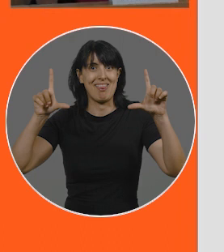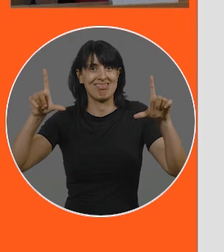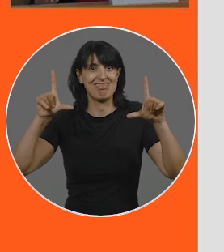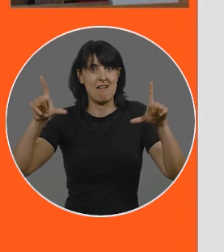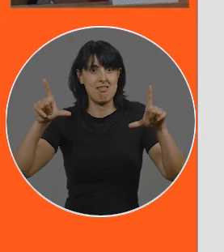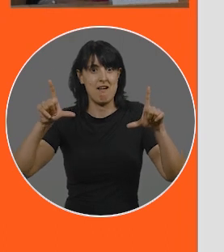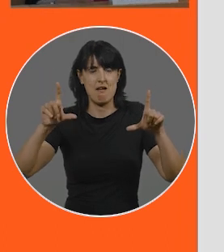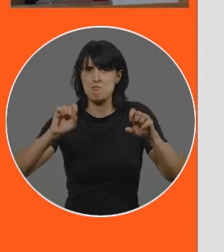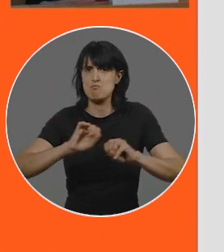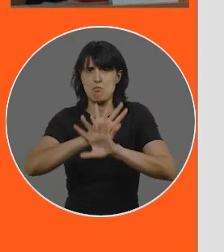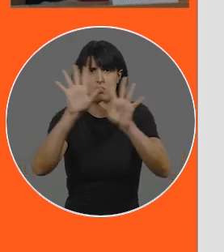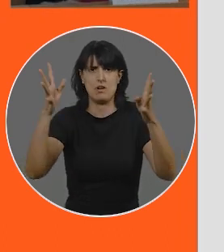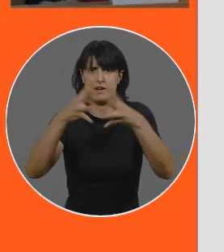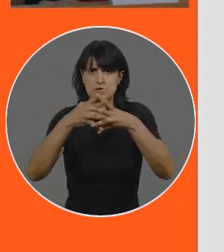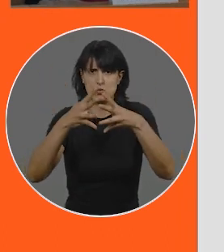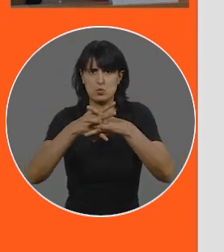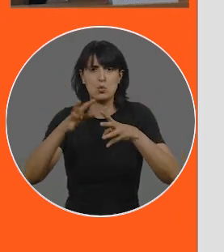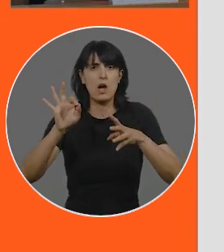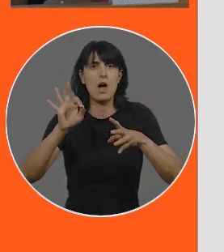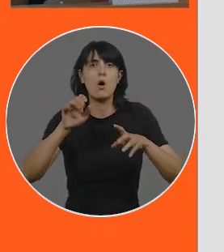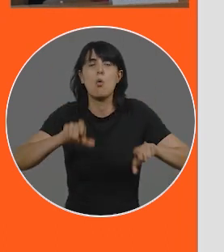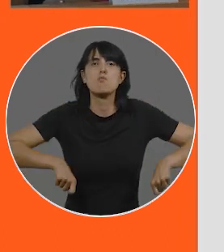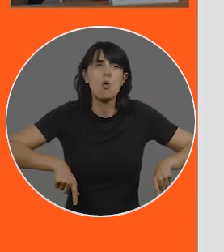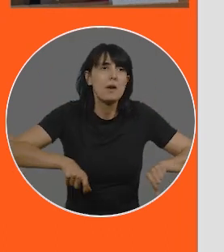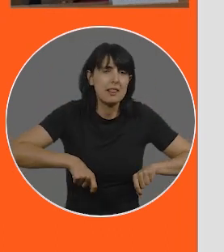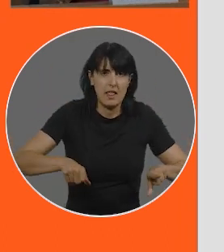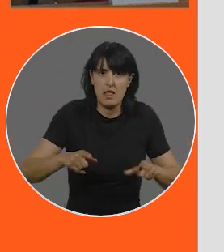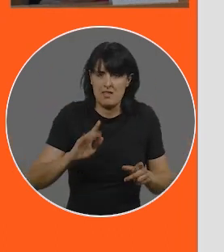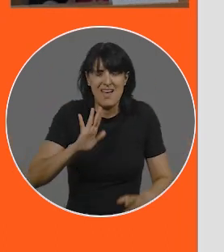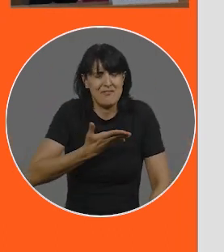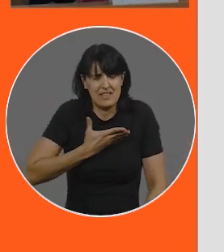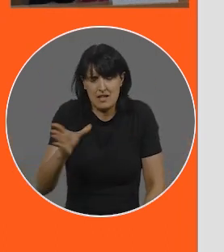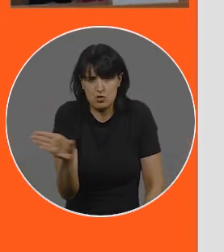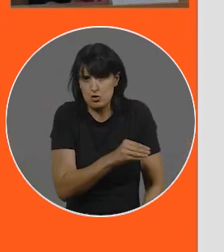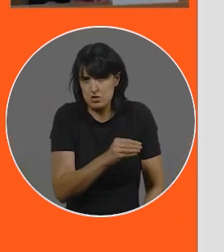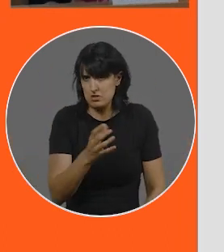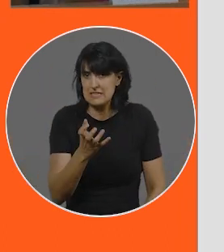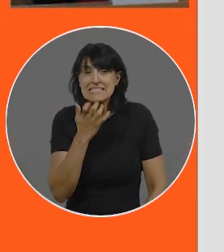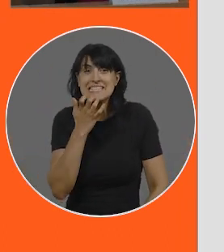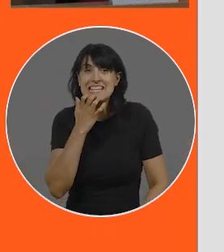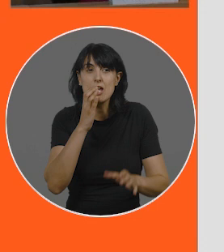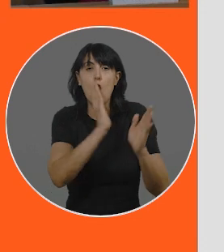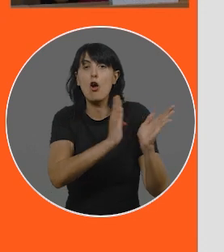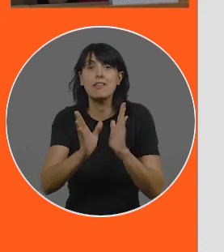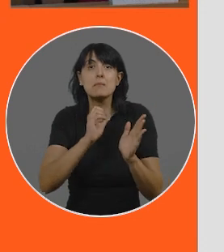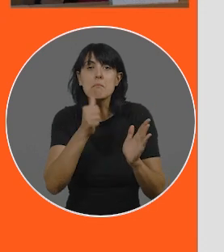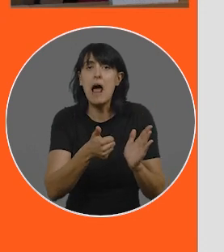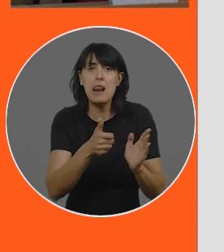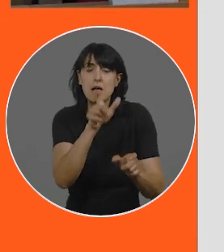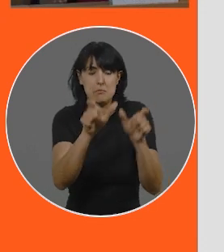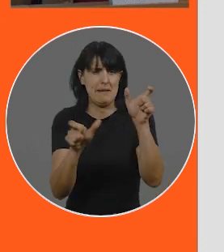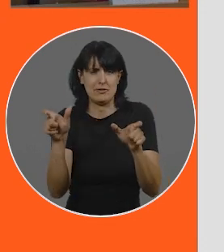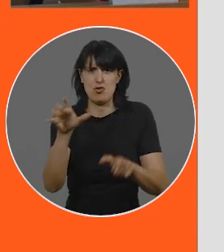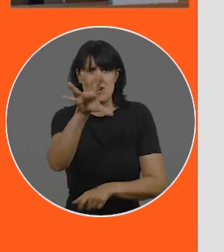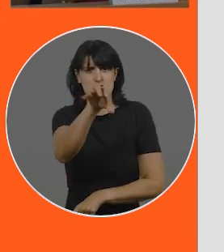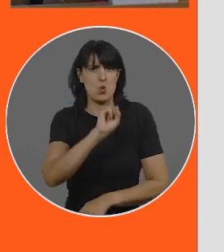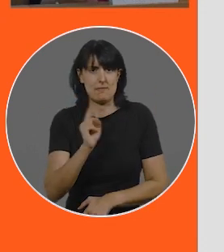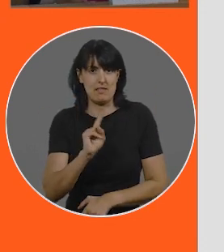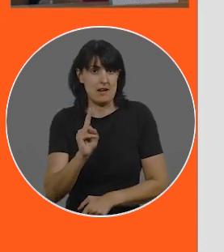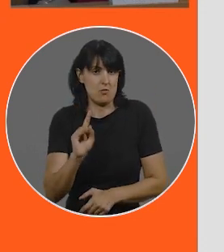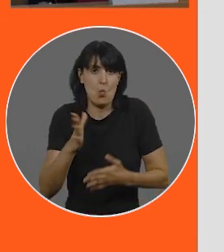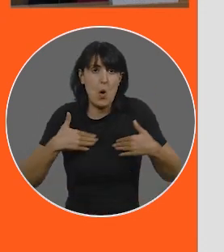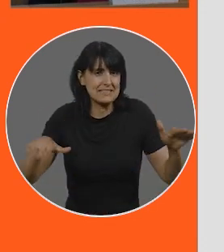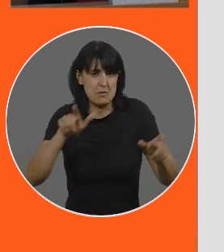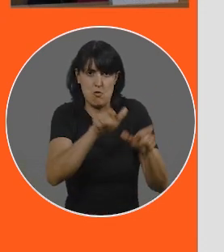molt clara l'estructura, i si navegues pel teclat també, amb mobilitat reduïda, però és que això afecta a tothom. Perquè si ja no està ben posat, doncs no